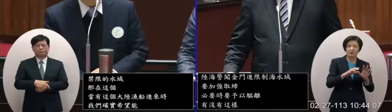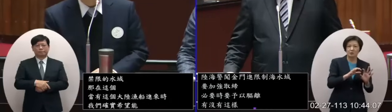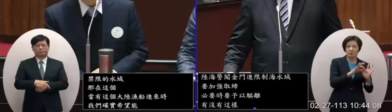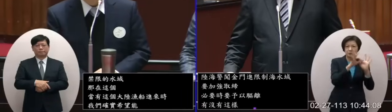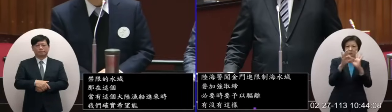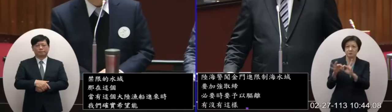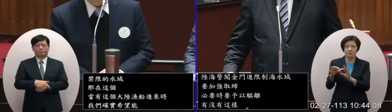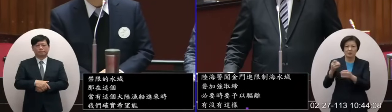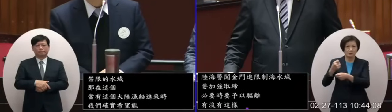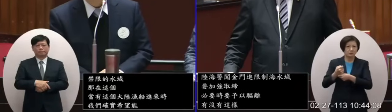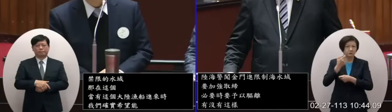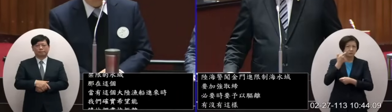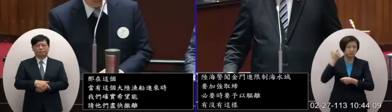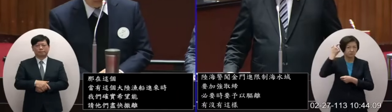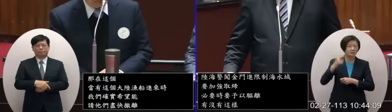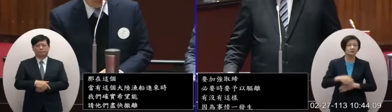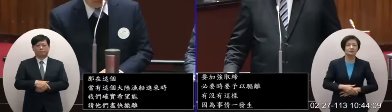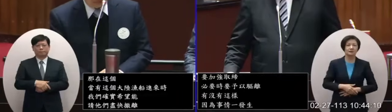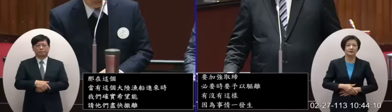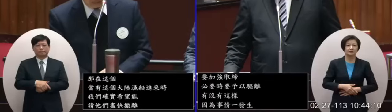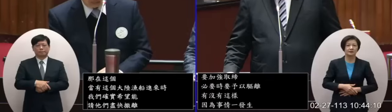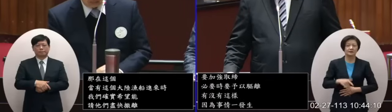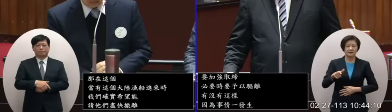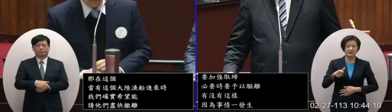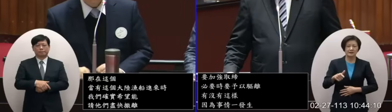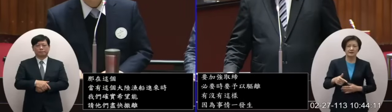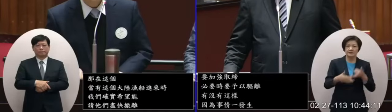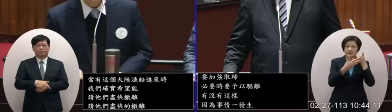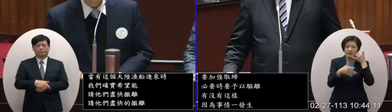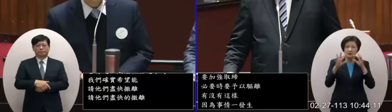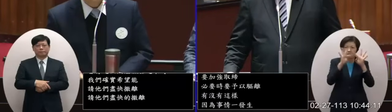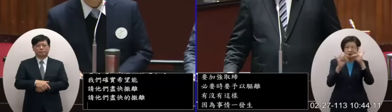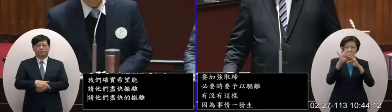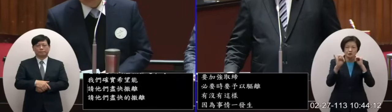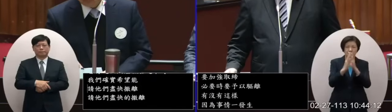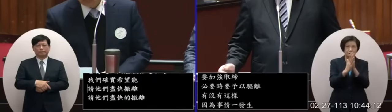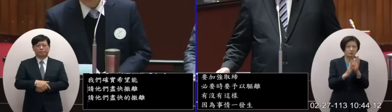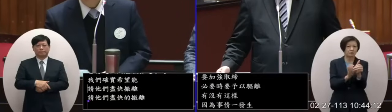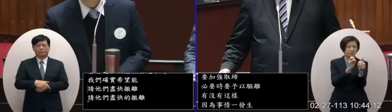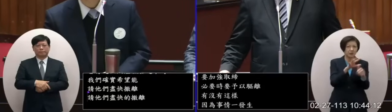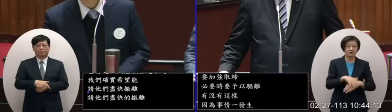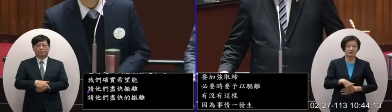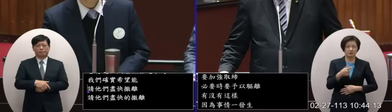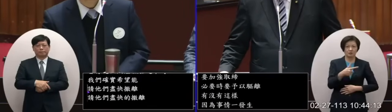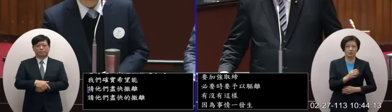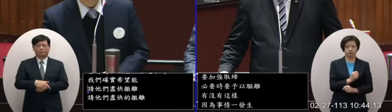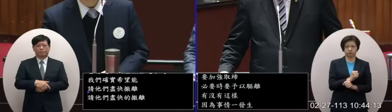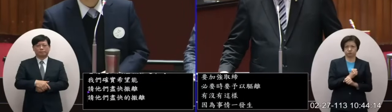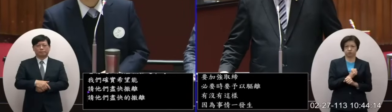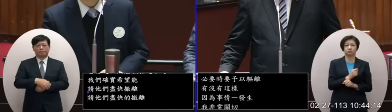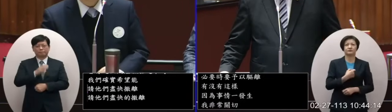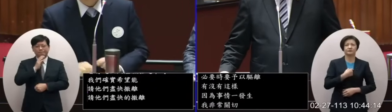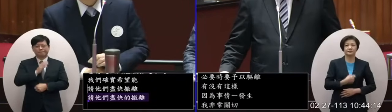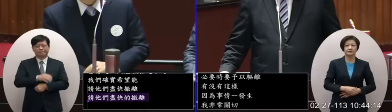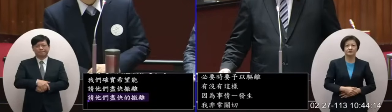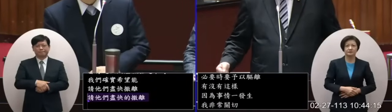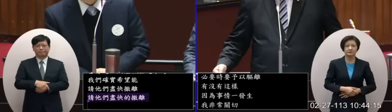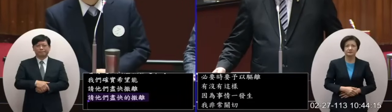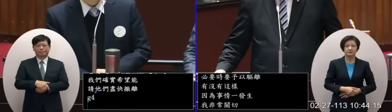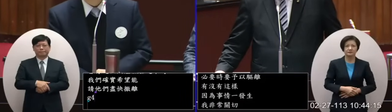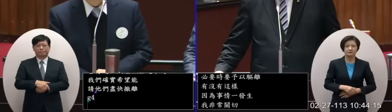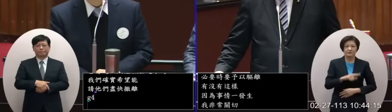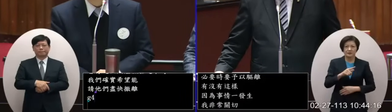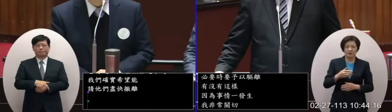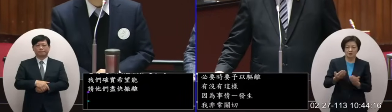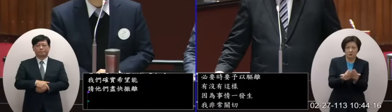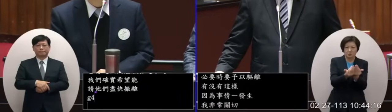祖，所以我们马祖海巡的部分呢，我也跟海巡队长讲，我们保持警戒哈。 是。 追逐